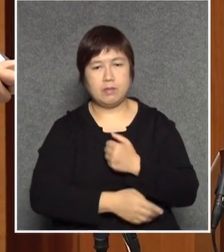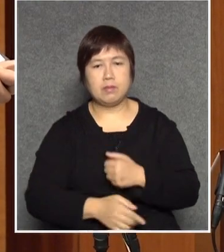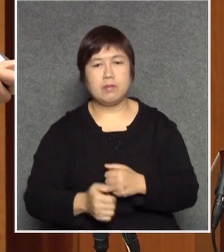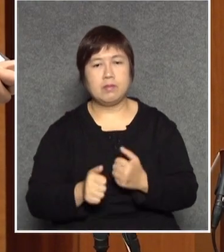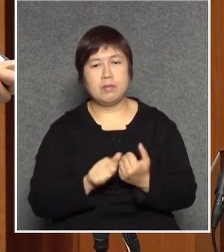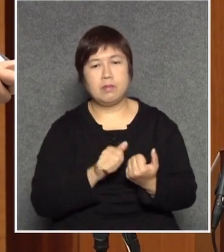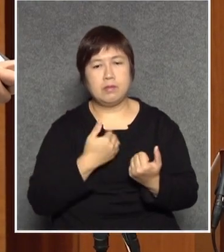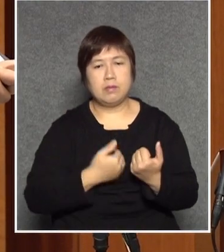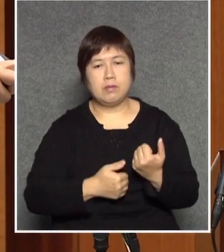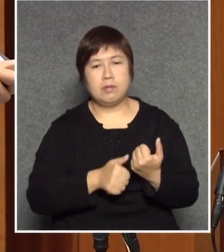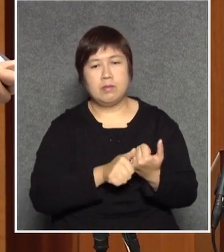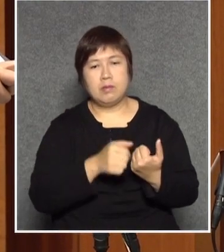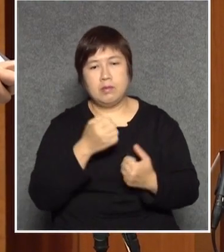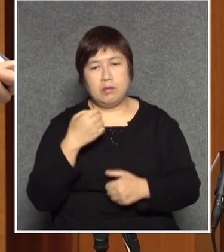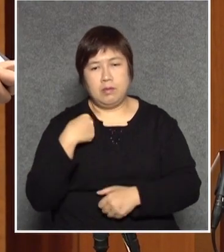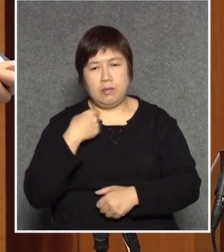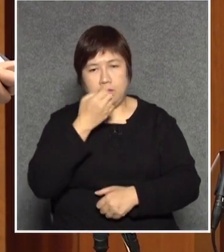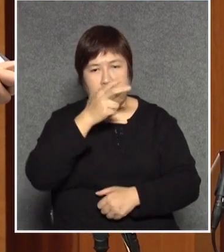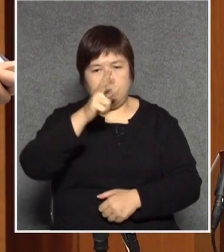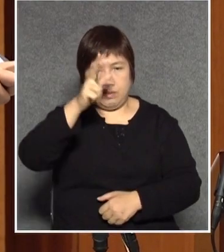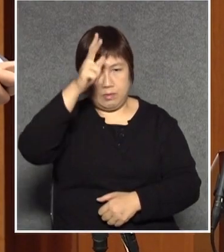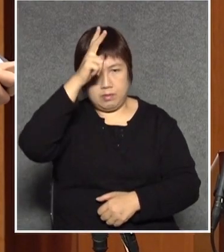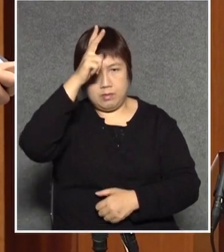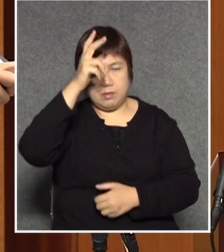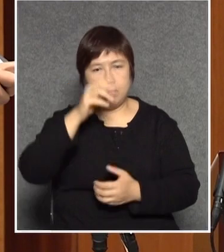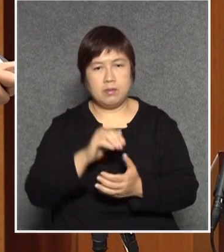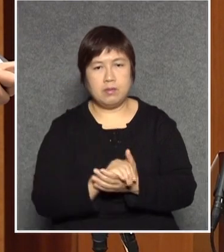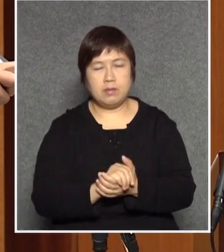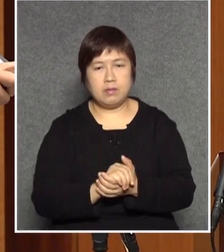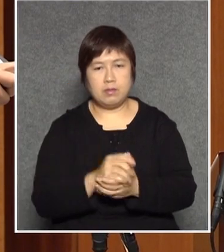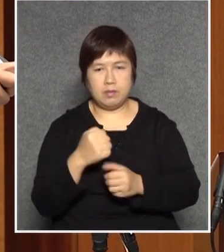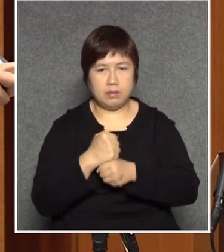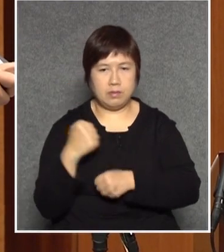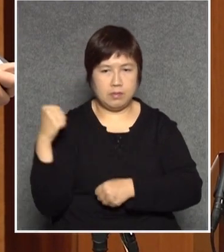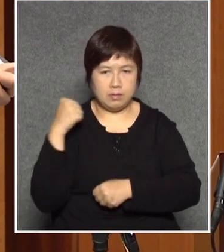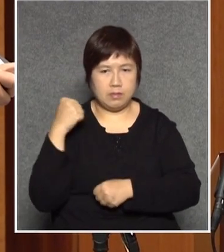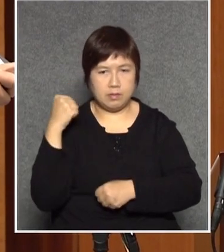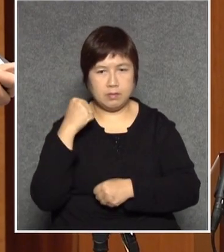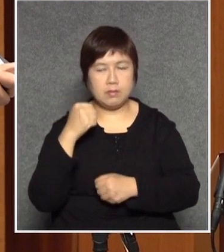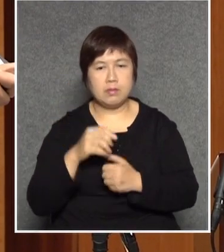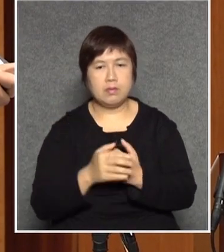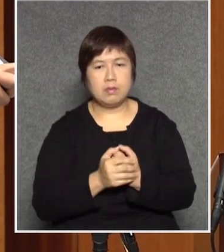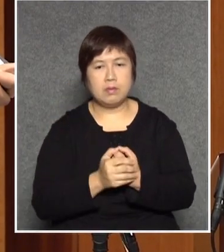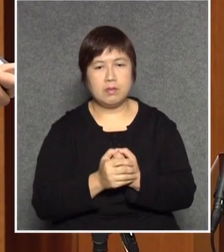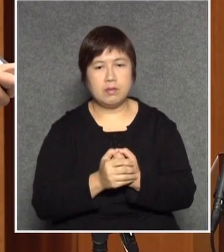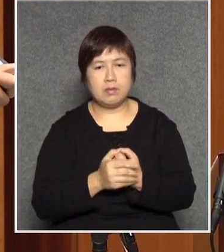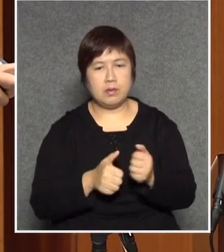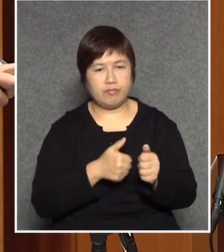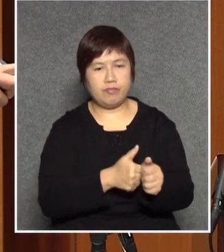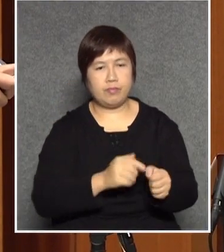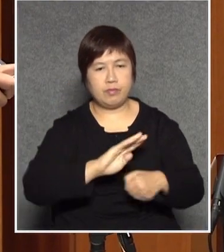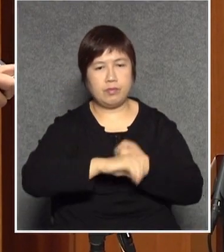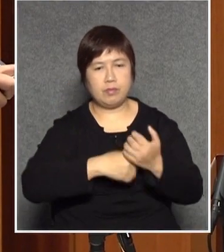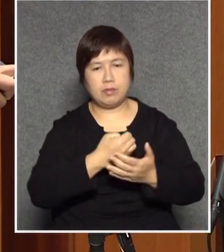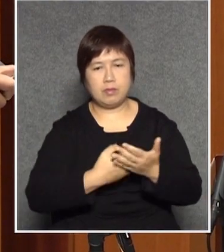人民共和國香港特別行政區，盡忠職守，遵守法律，廉潔奉